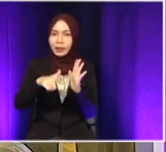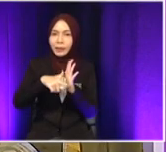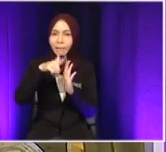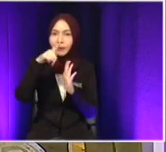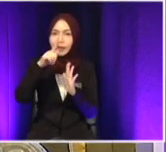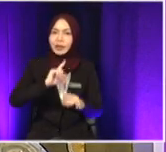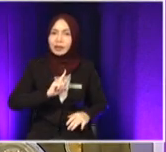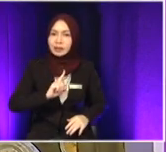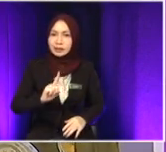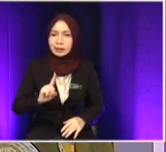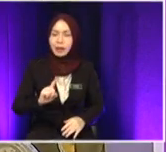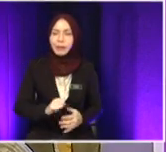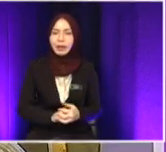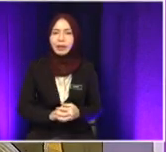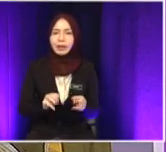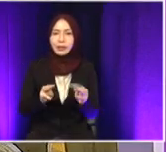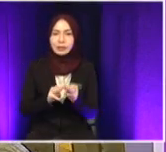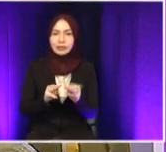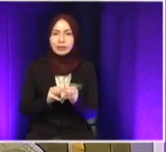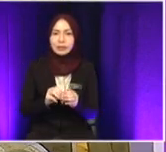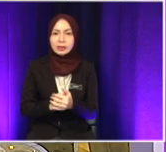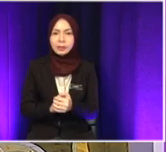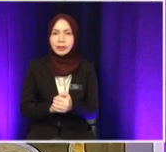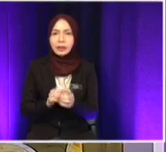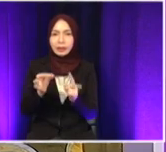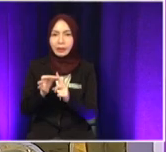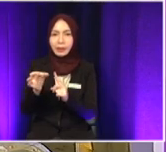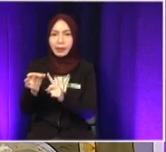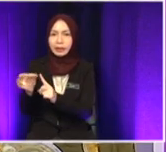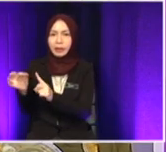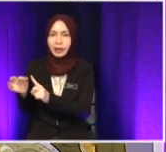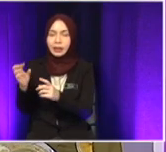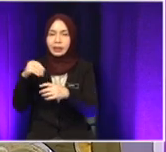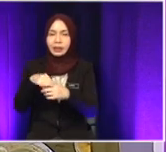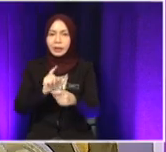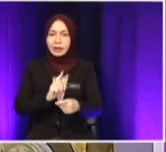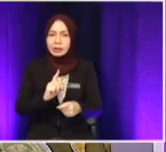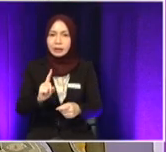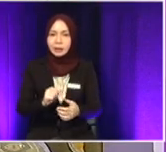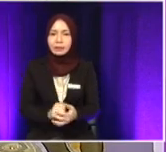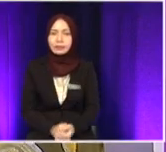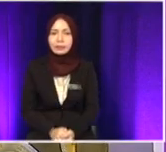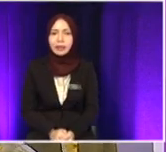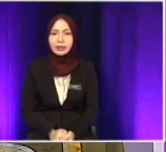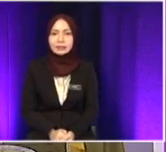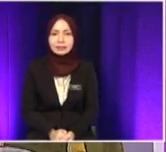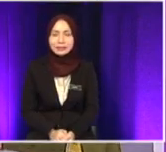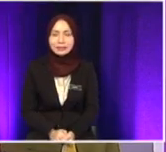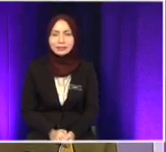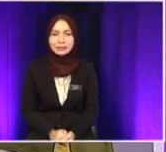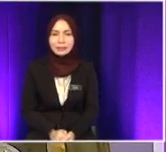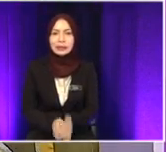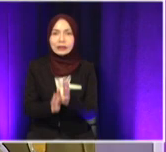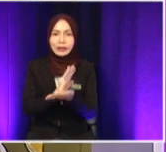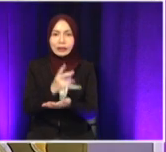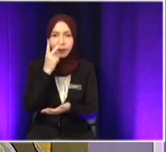tarian yang tidak berlaku percampuran antara lelaki dengan perempuan biar nampak lagi kita kata kemas jawaban gitu